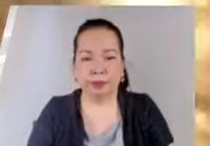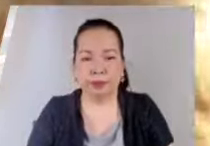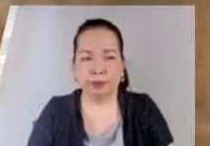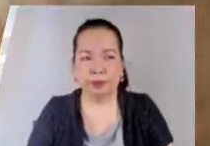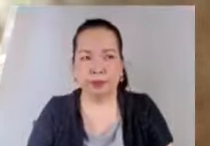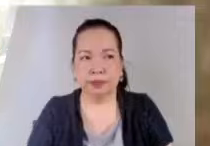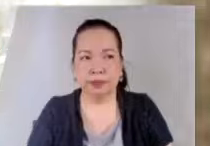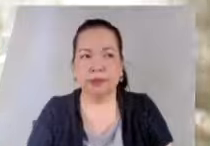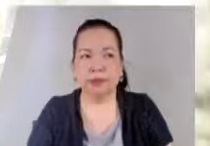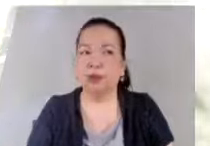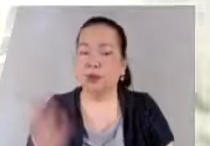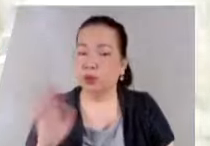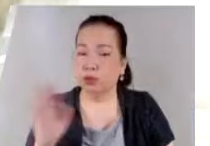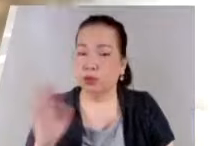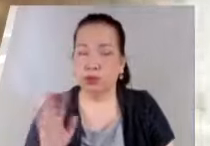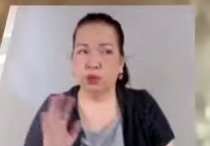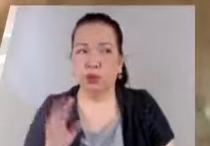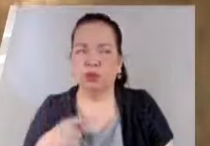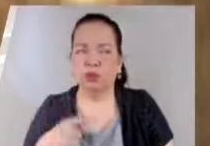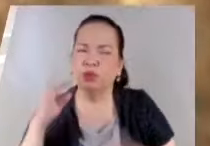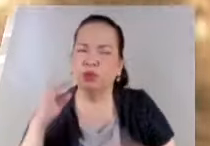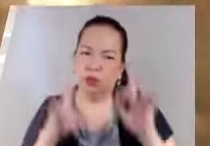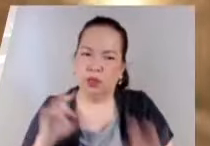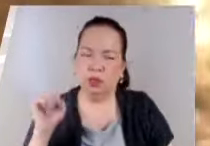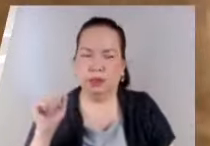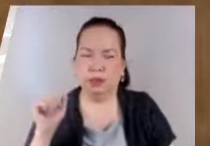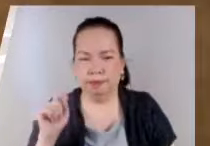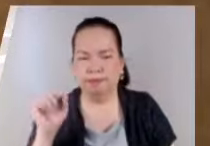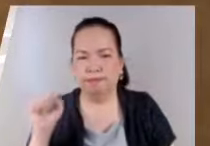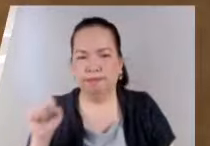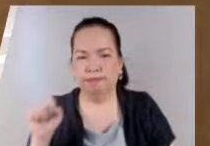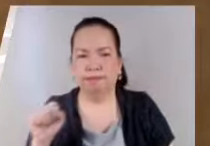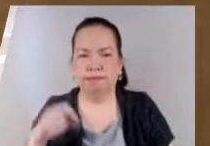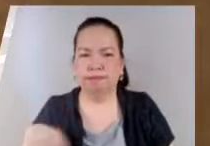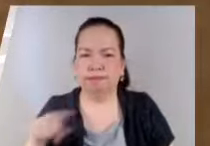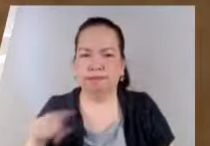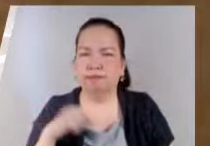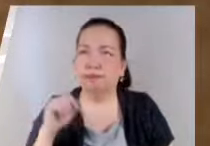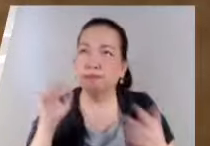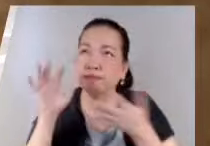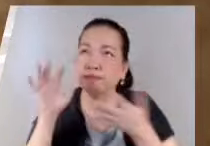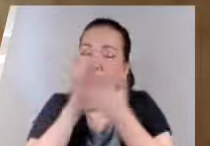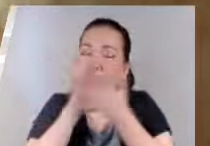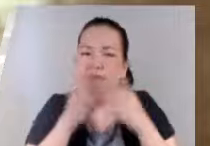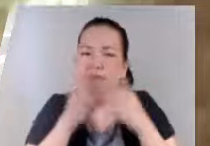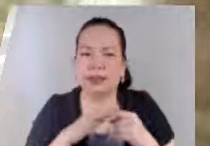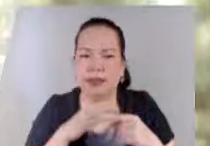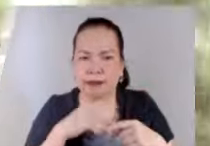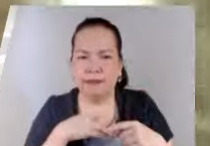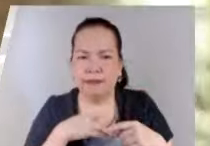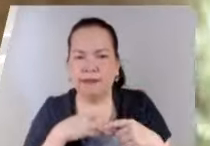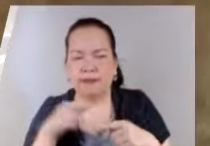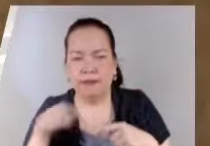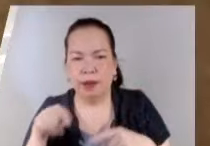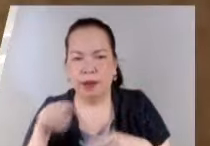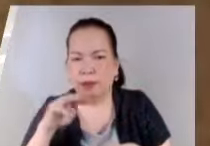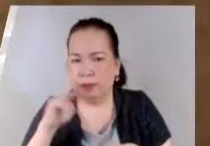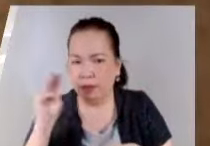Ivan, maulang Sabado, makulimlim at nakakaranas nga ng mga pag-ulan dito nga sa bahagi ng Maynila ngayong